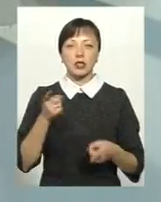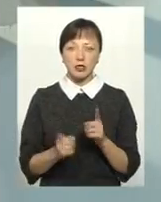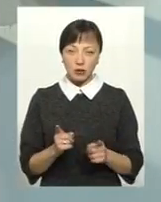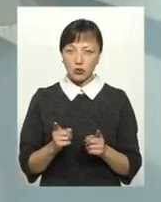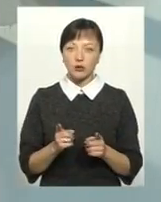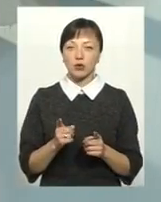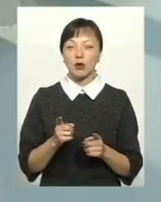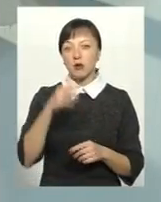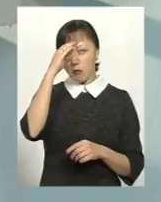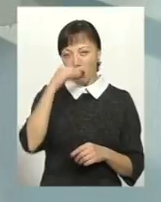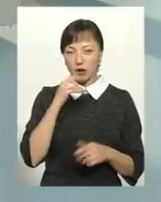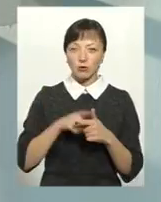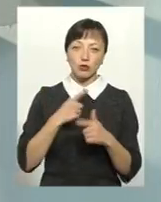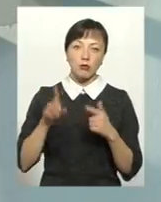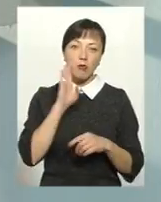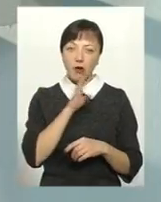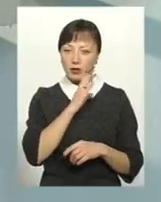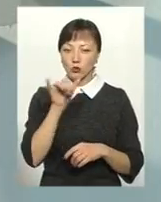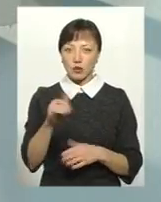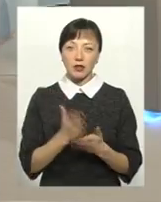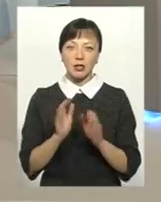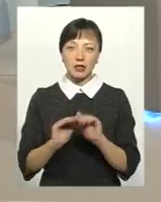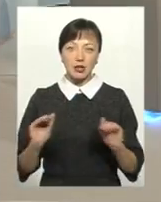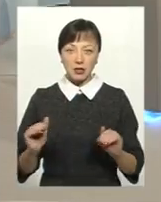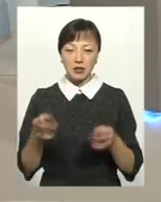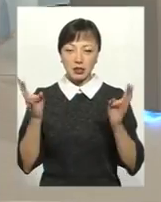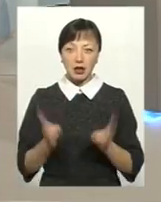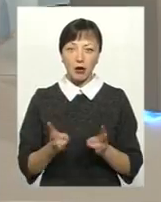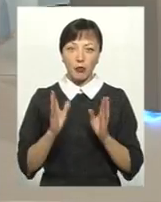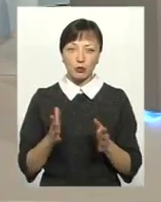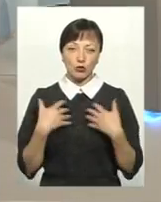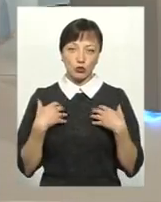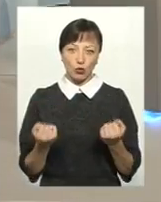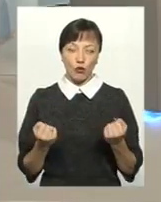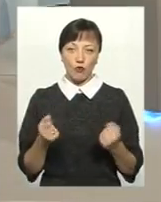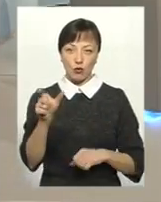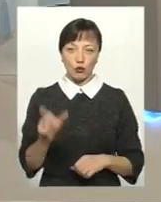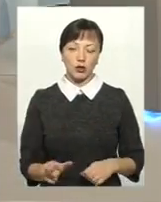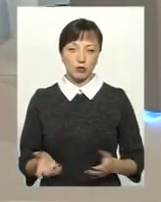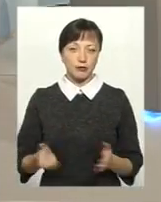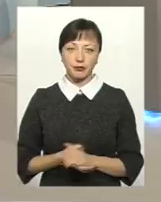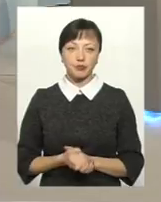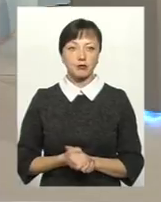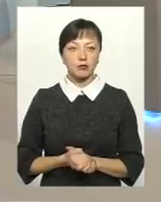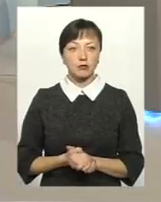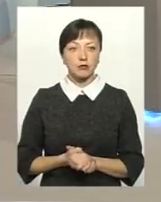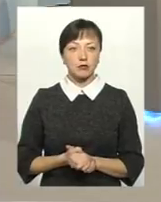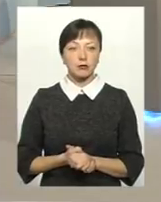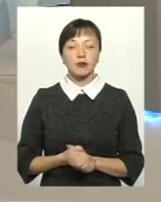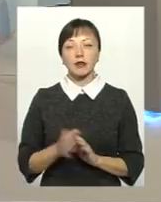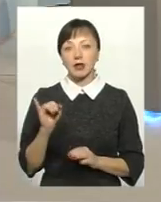він батько, чи вона мати, що в неї є діти, і що їй треба бути здоровою людиною. Тобто, от таким чином.